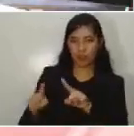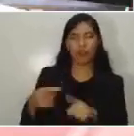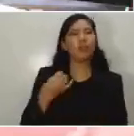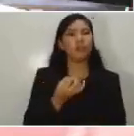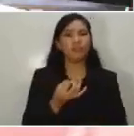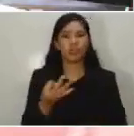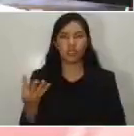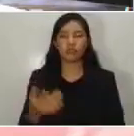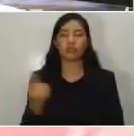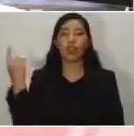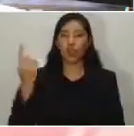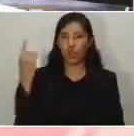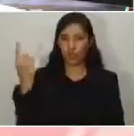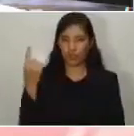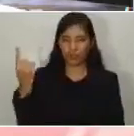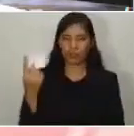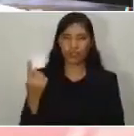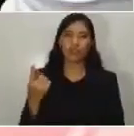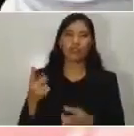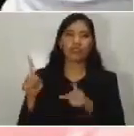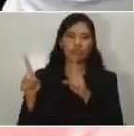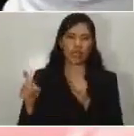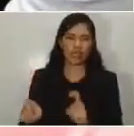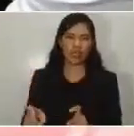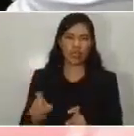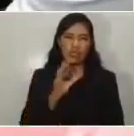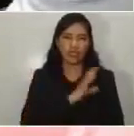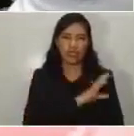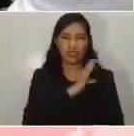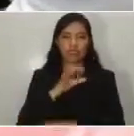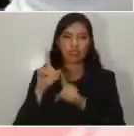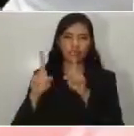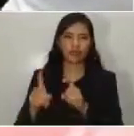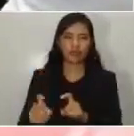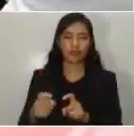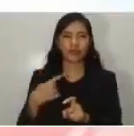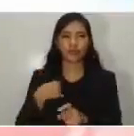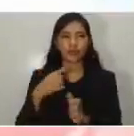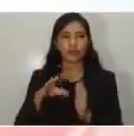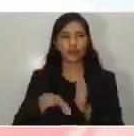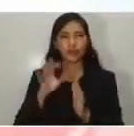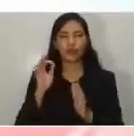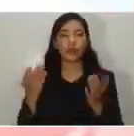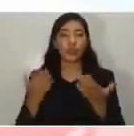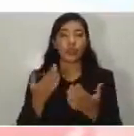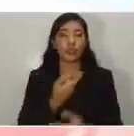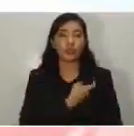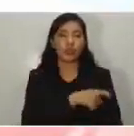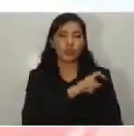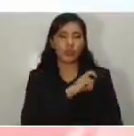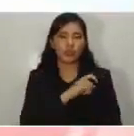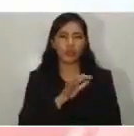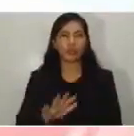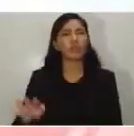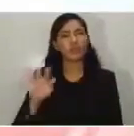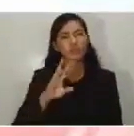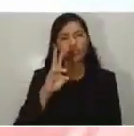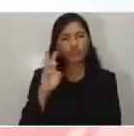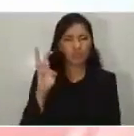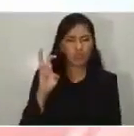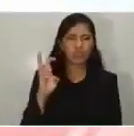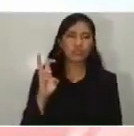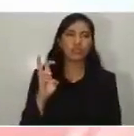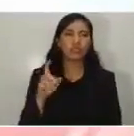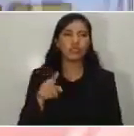mga hanggang 6 na buwan, no? Para malaman kung ano yung magiging effect niya for a longer time period. Wala namang kakaibang side